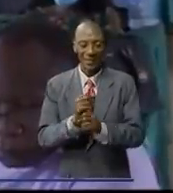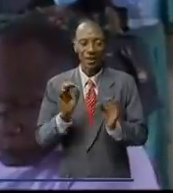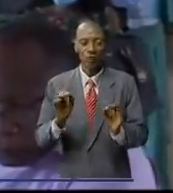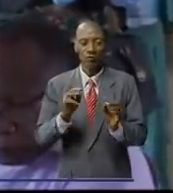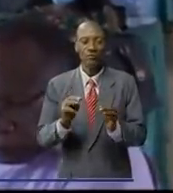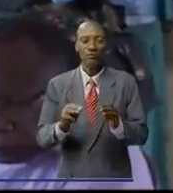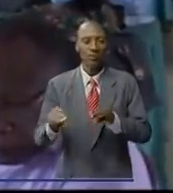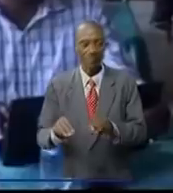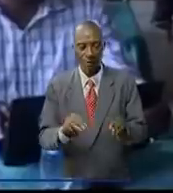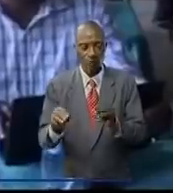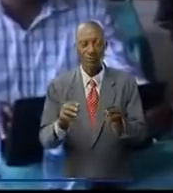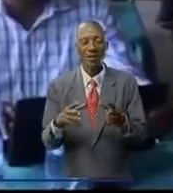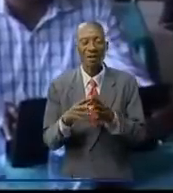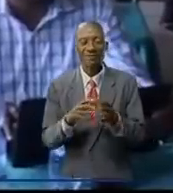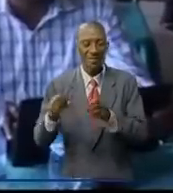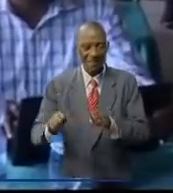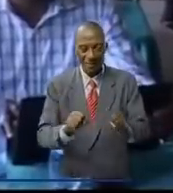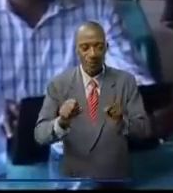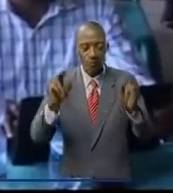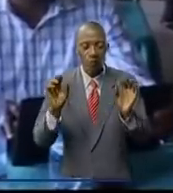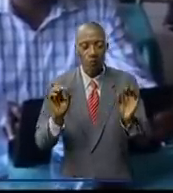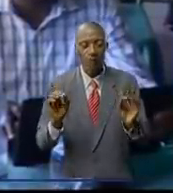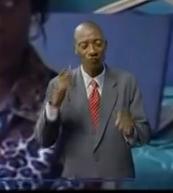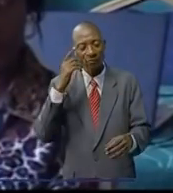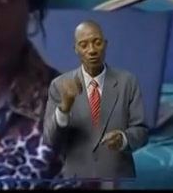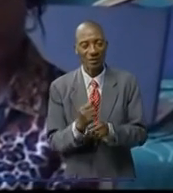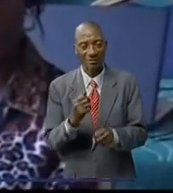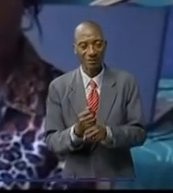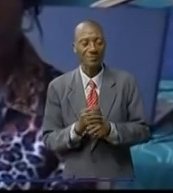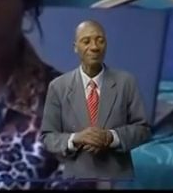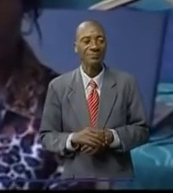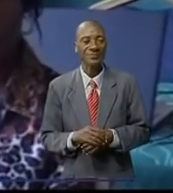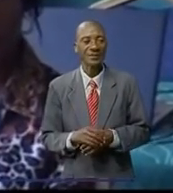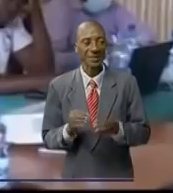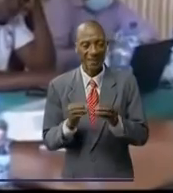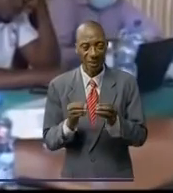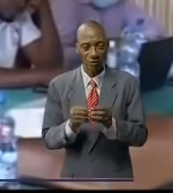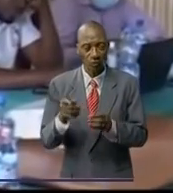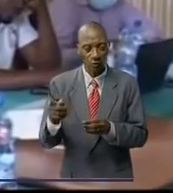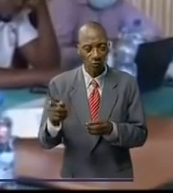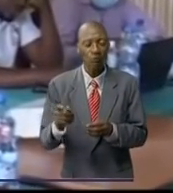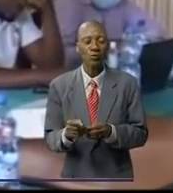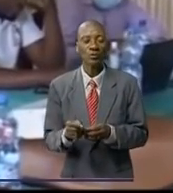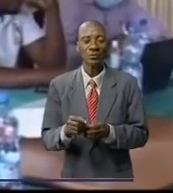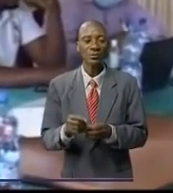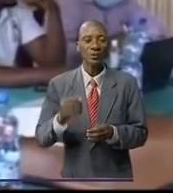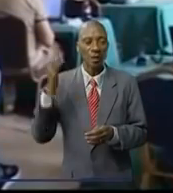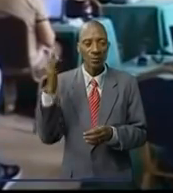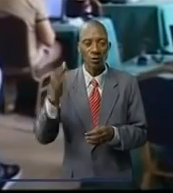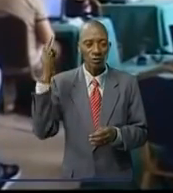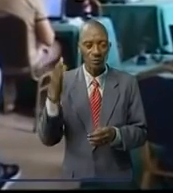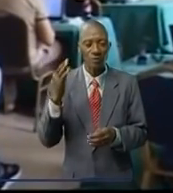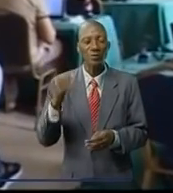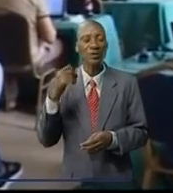de la stratégie. Cette session a été animée par le point focal de surveillance. Écoutons tour à tour Dr